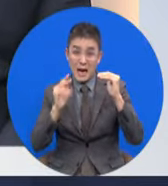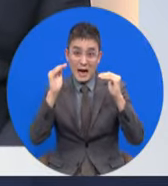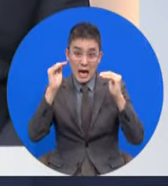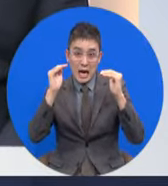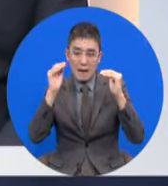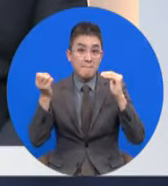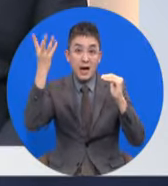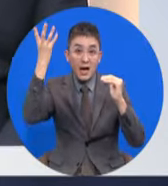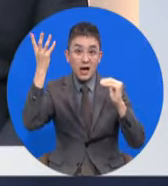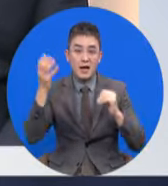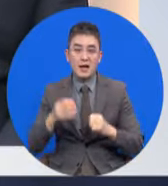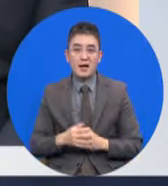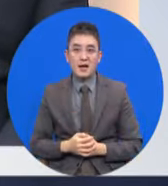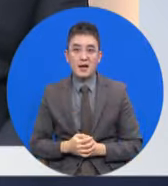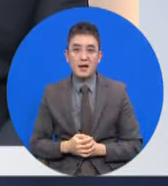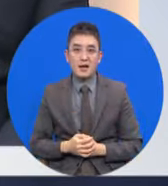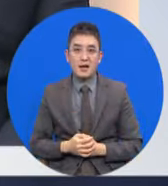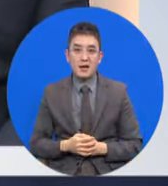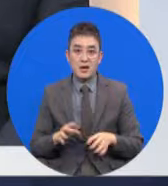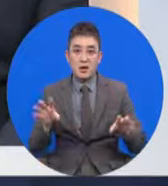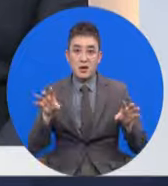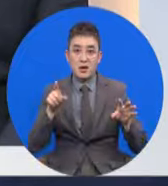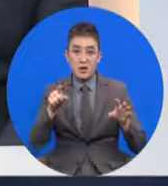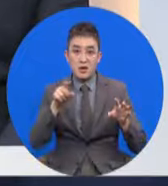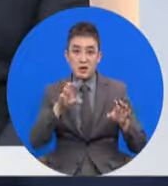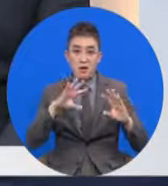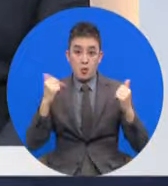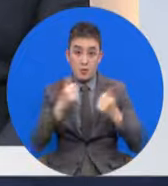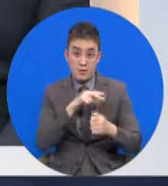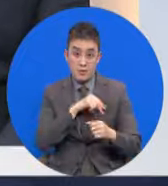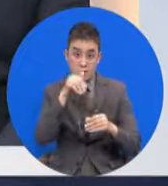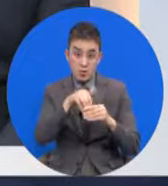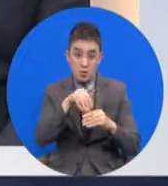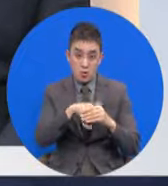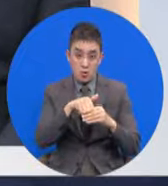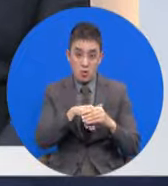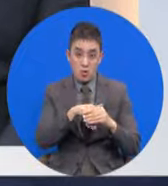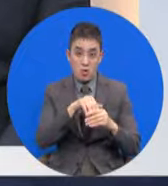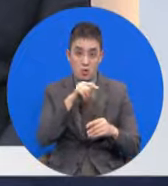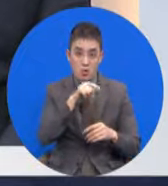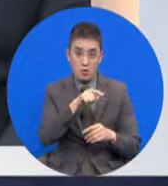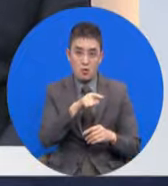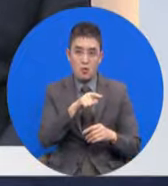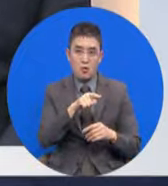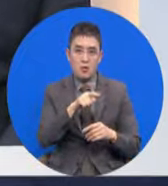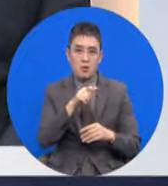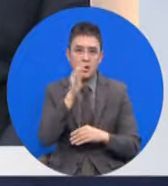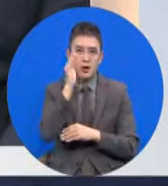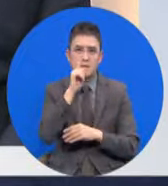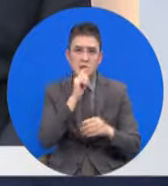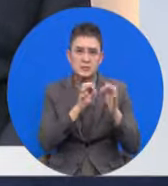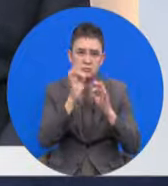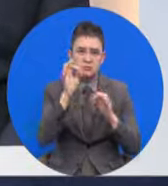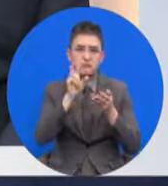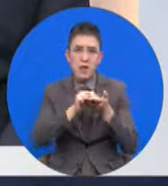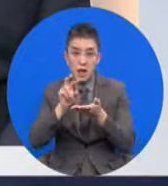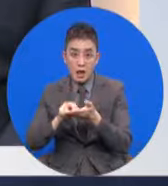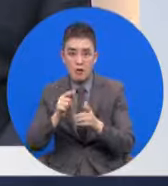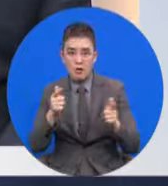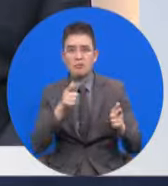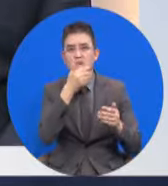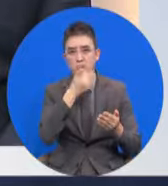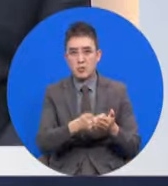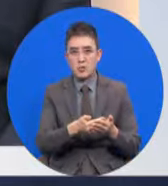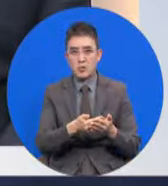그 선거의 상황에 가장 중요한 영향을 미치는 이 선거 이슈 구도가 제일 중요하지 않습니까? 이번 같은